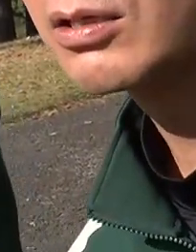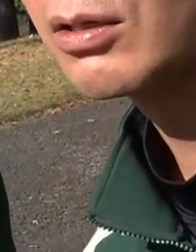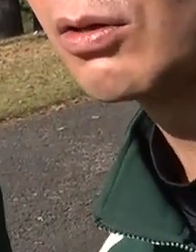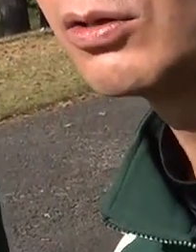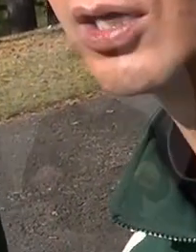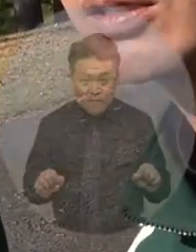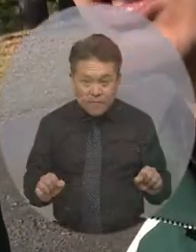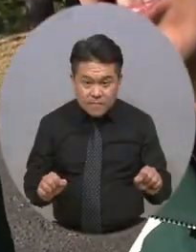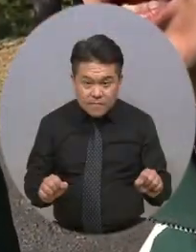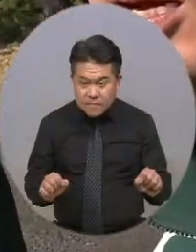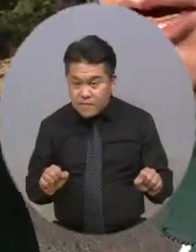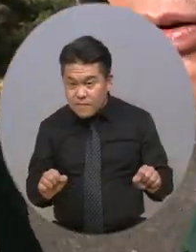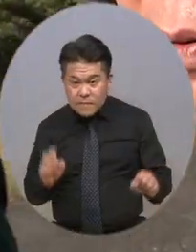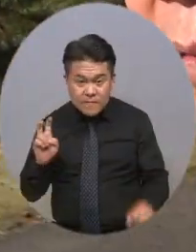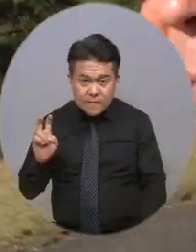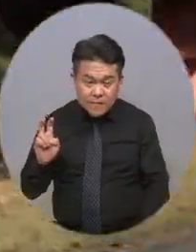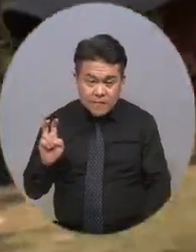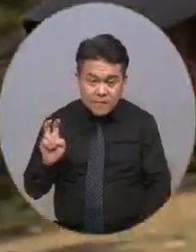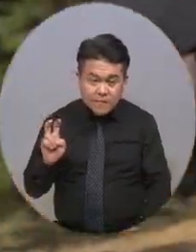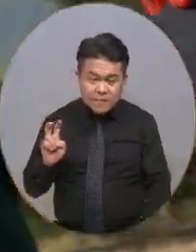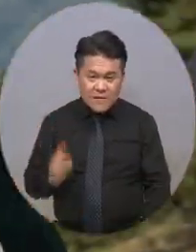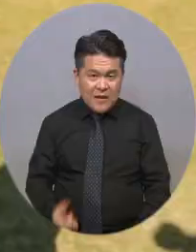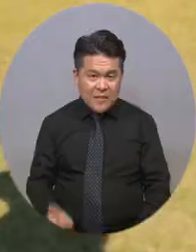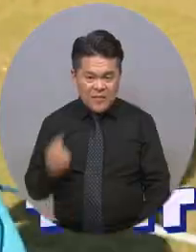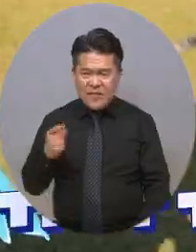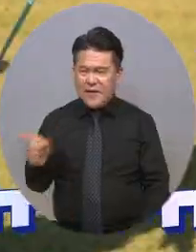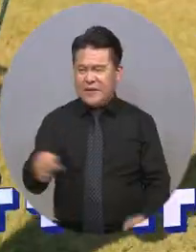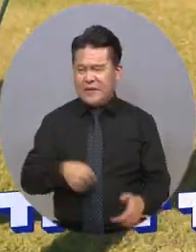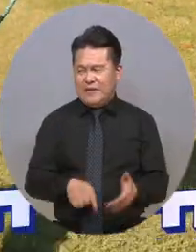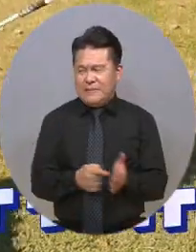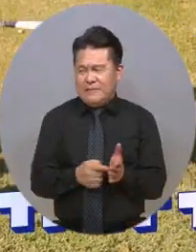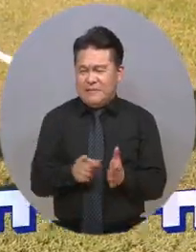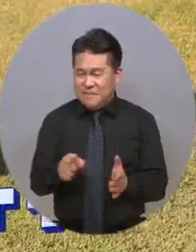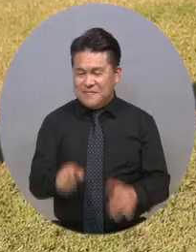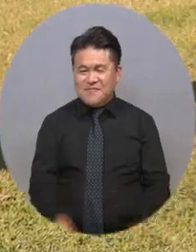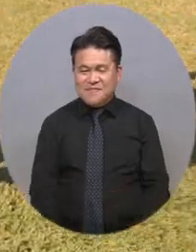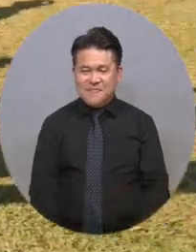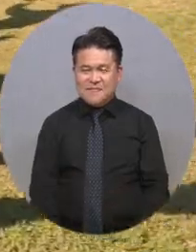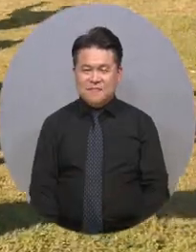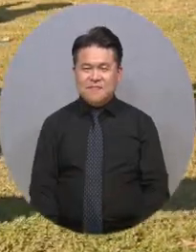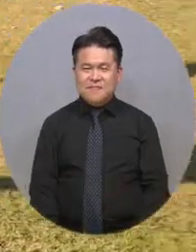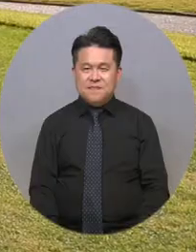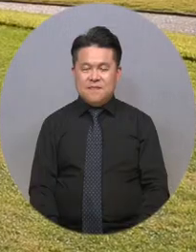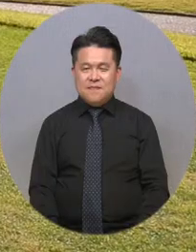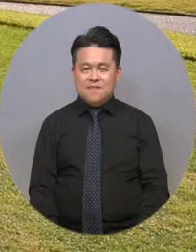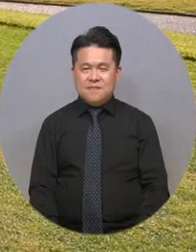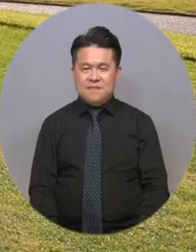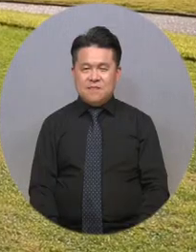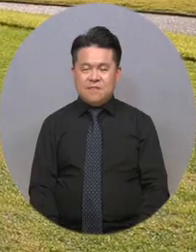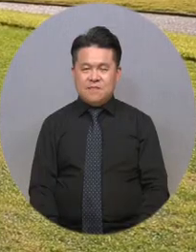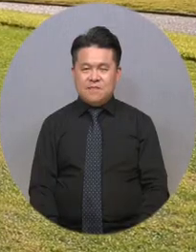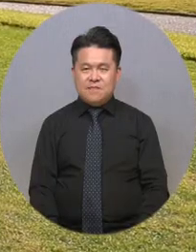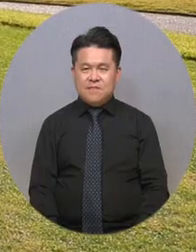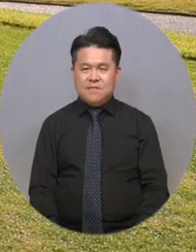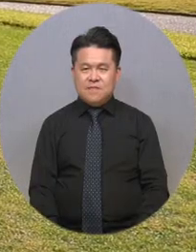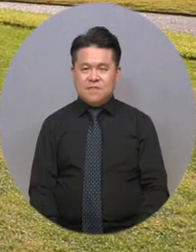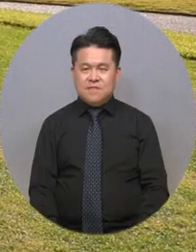살아 있을 아, 거는 같은데. 템포 좀 빨라졌어. 많이 급해졌다. 안 되겠다. 안 되는데.